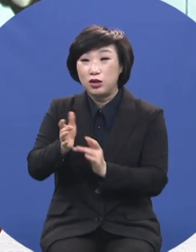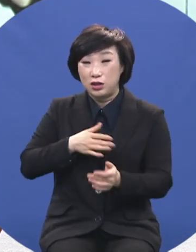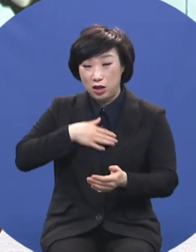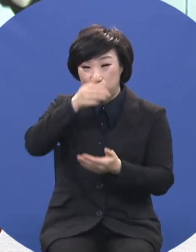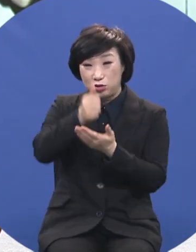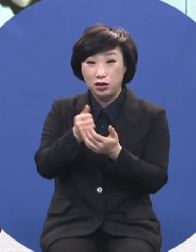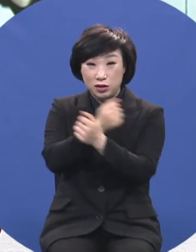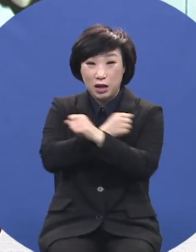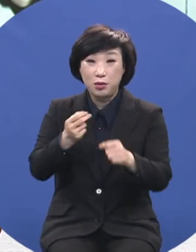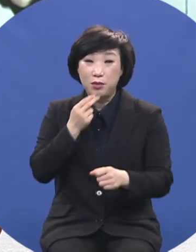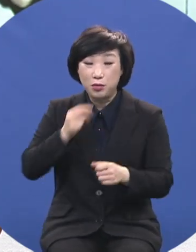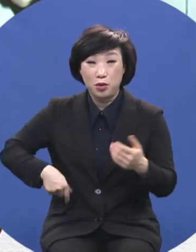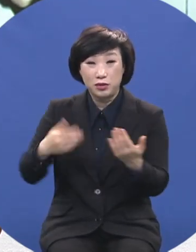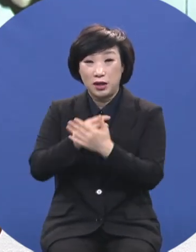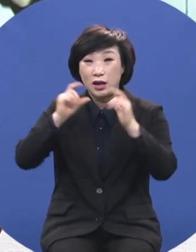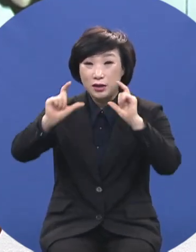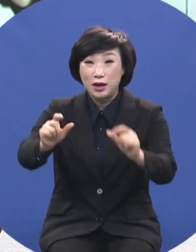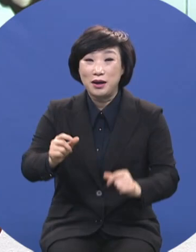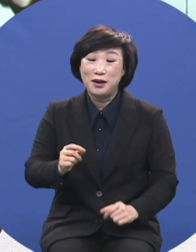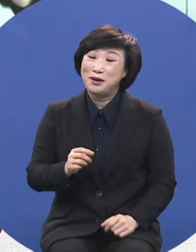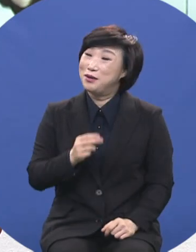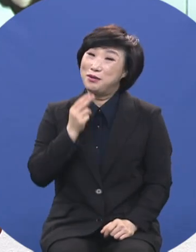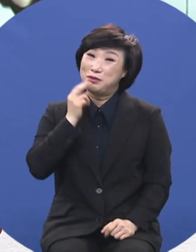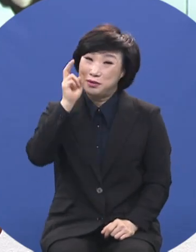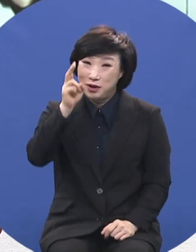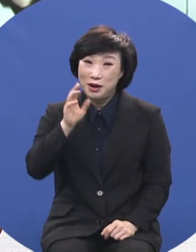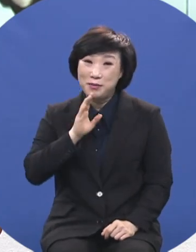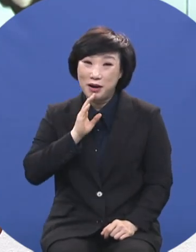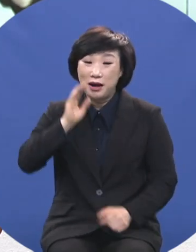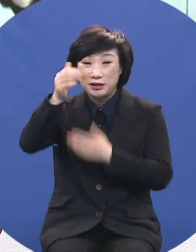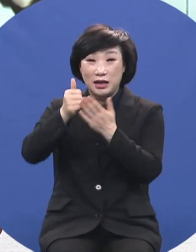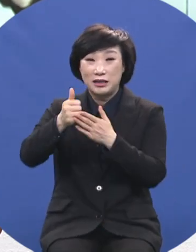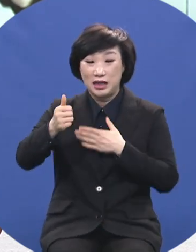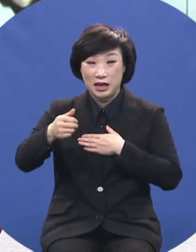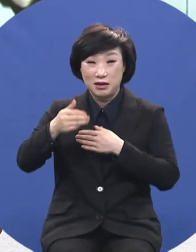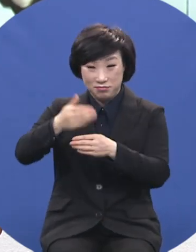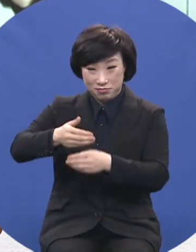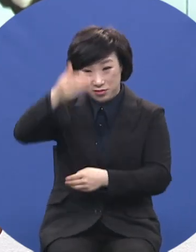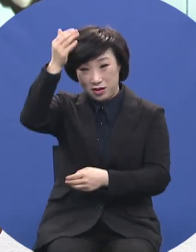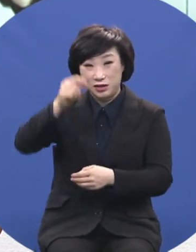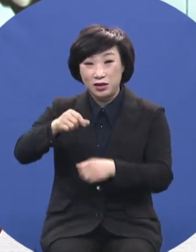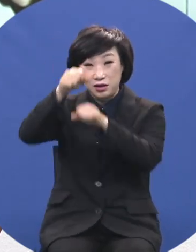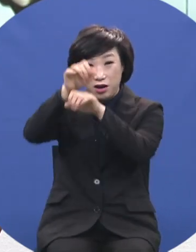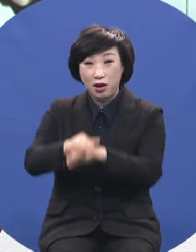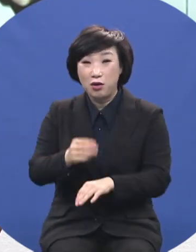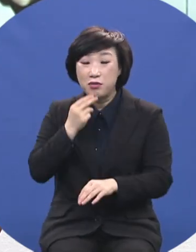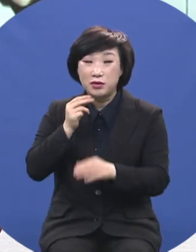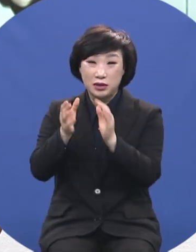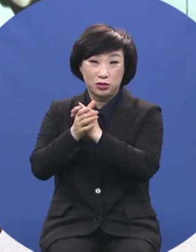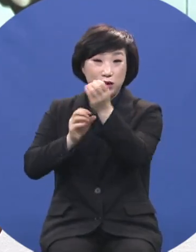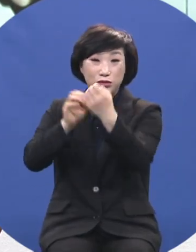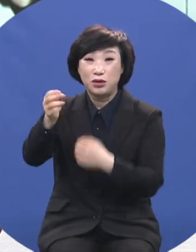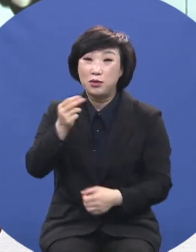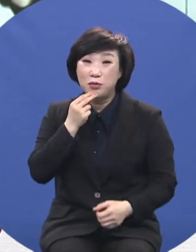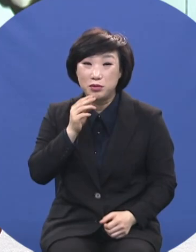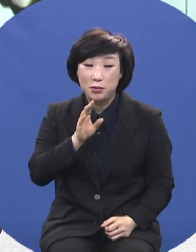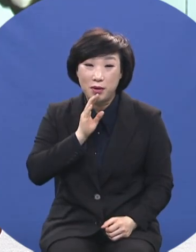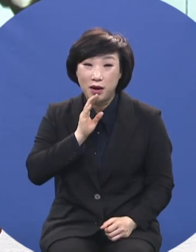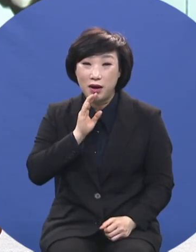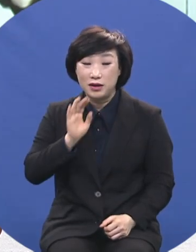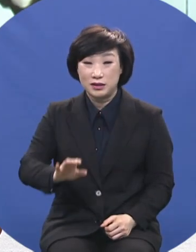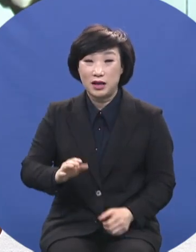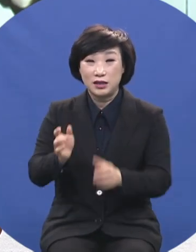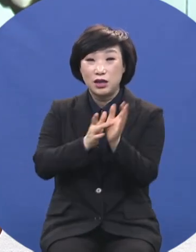수가 없어. 하나님과 나와 가로막힌 담을 헐지 않고는 기도가 상달될 수 없다 이 말입니다. 그가 죽으시고 만든